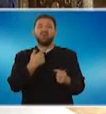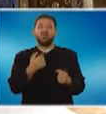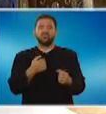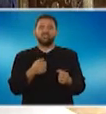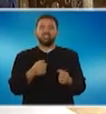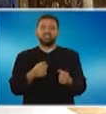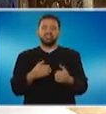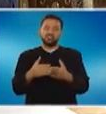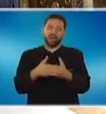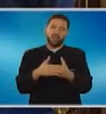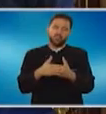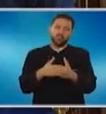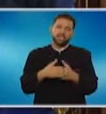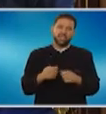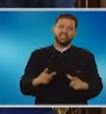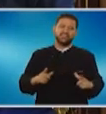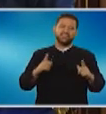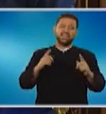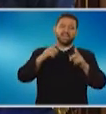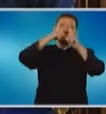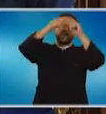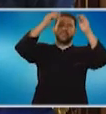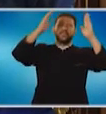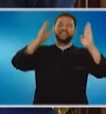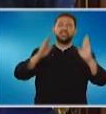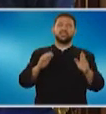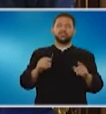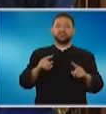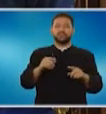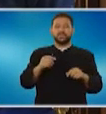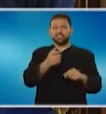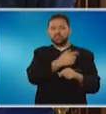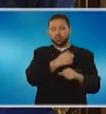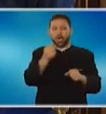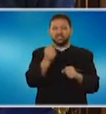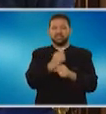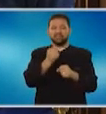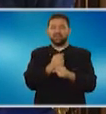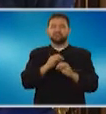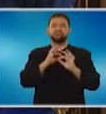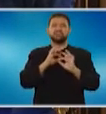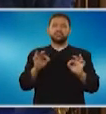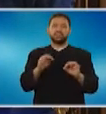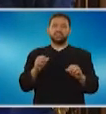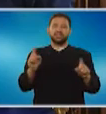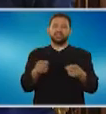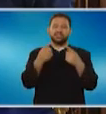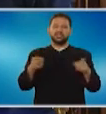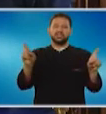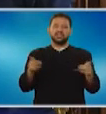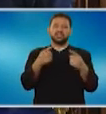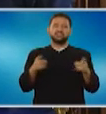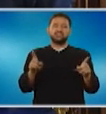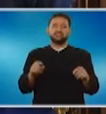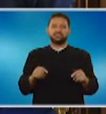e mai apropiat de viața bisericii ajunge cumva să fie dascăl,